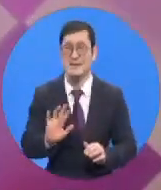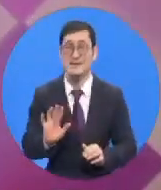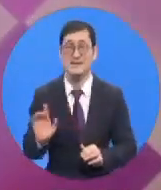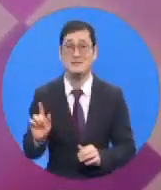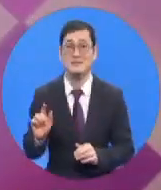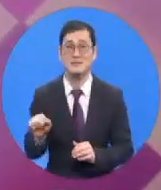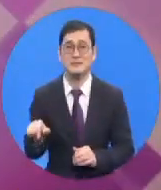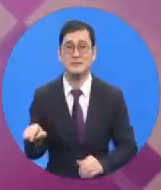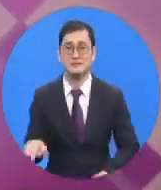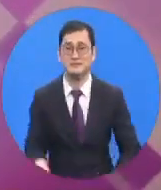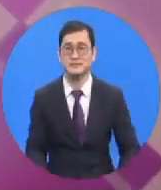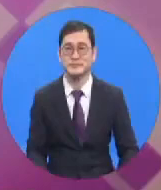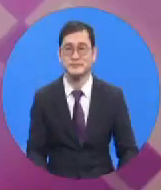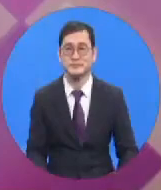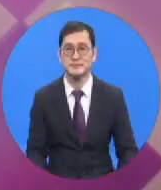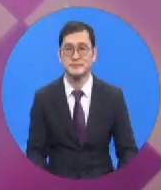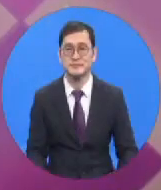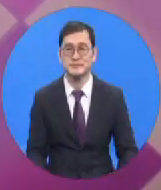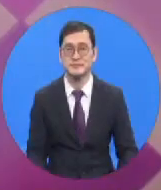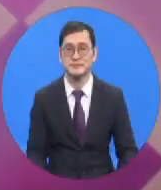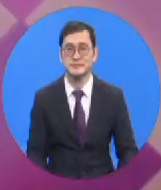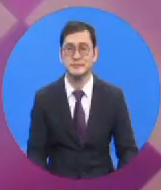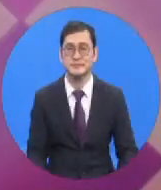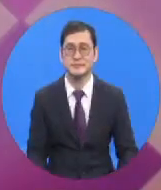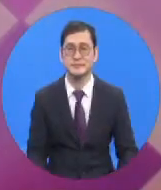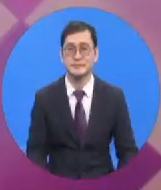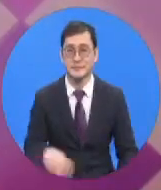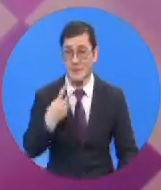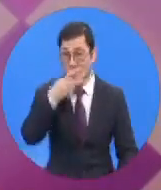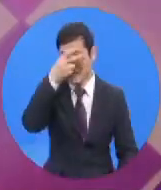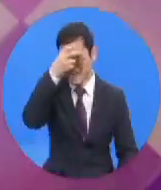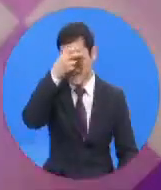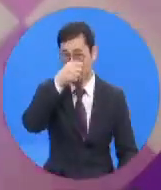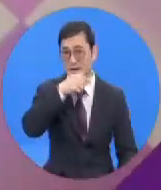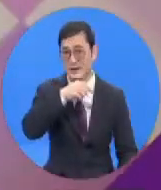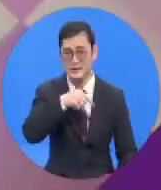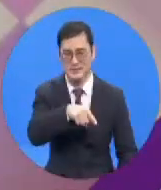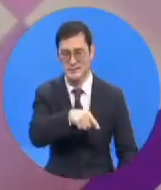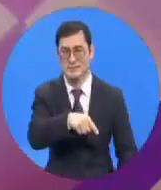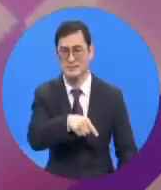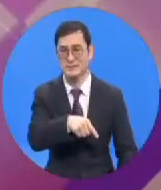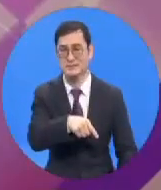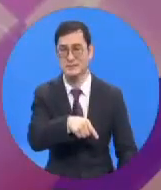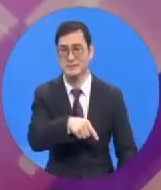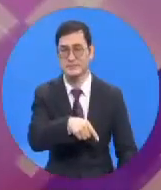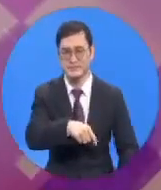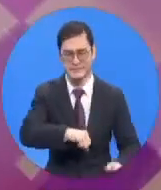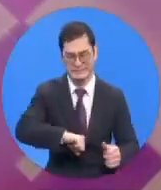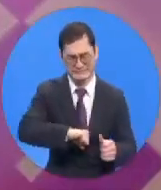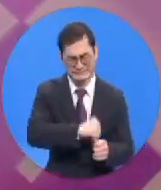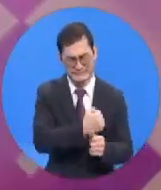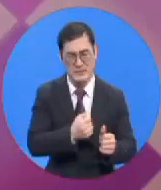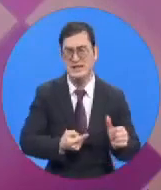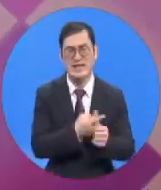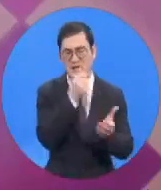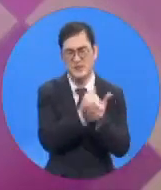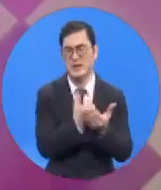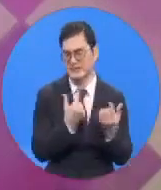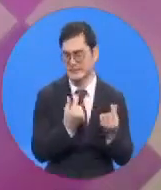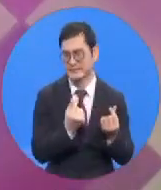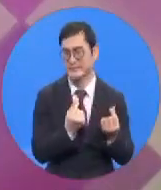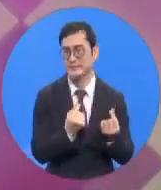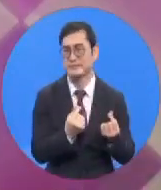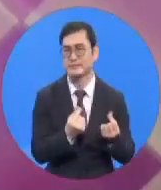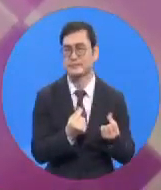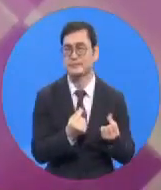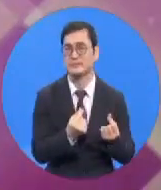쟁점이 많을 것 같아요. 근데 어쨌든 검찰 입장에서는 그 위력 자체가 그 위력을 가하면서 정인이가